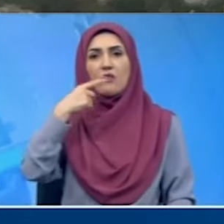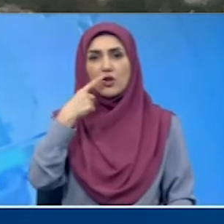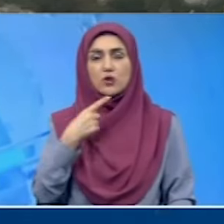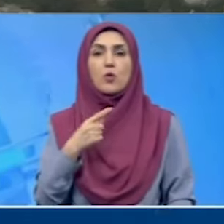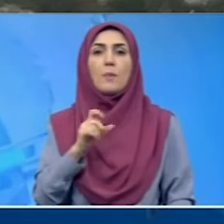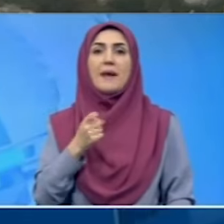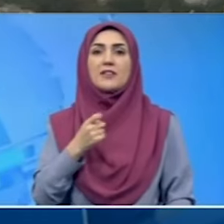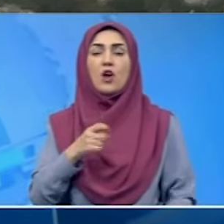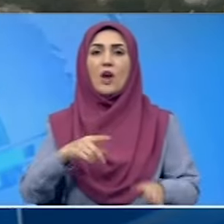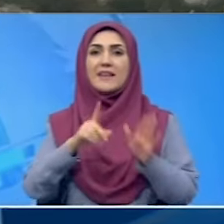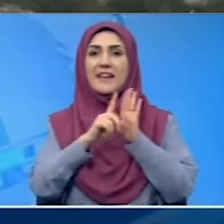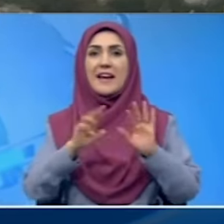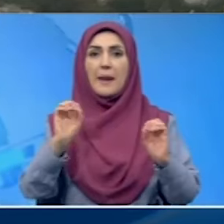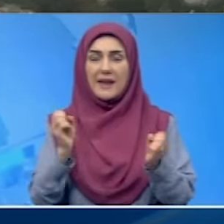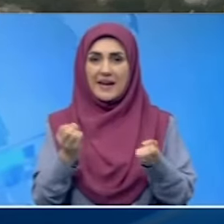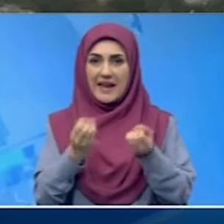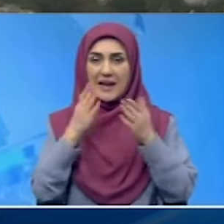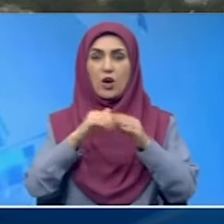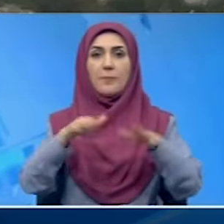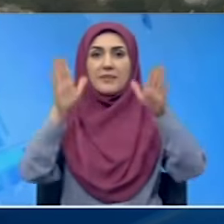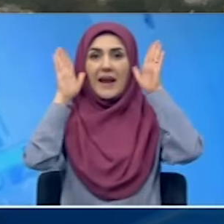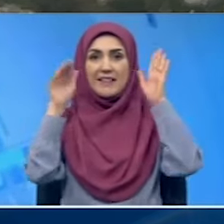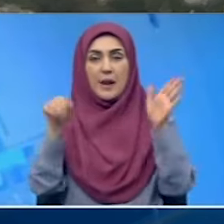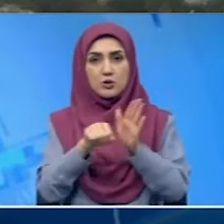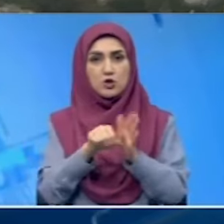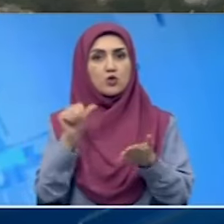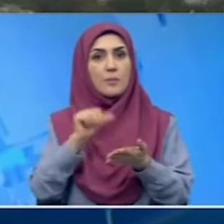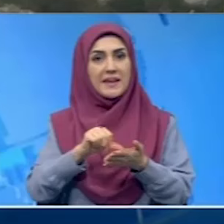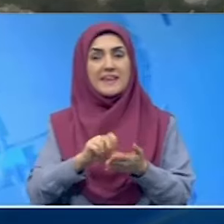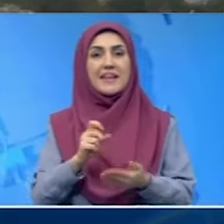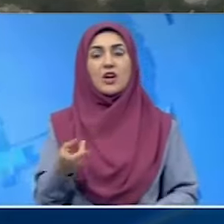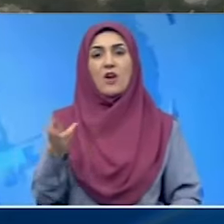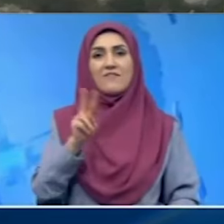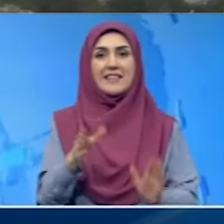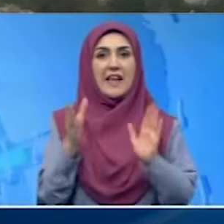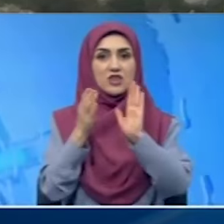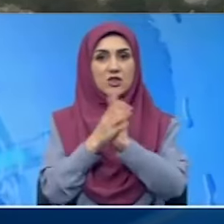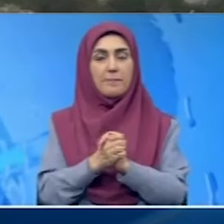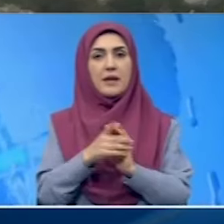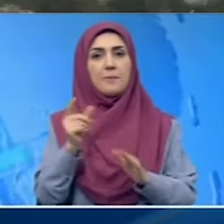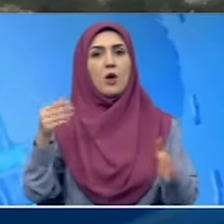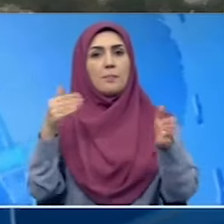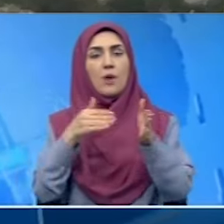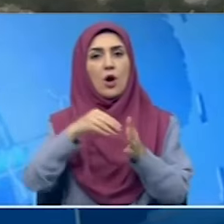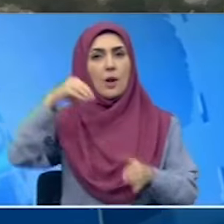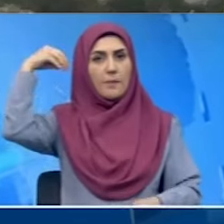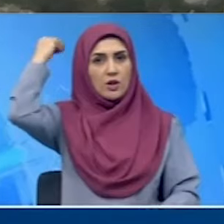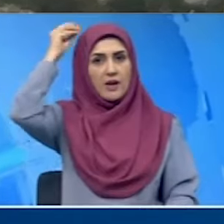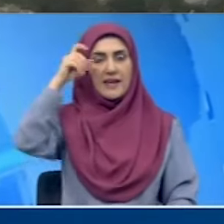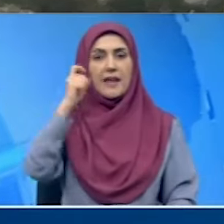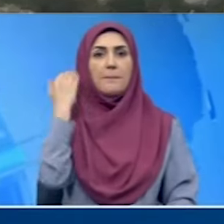شکن در نماز جمعه اخیر تهران و تجدید پیمان با آرمان های امام راحل و شهدای والا